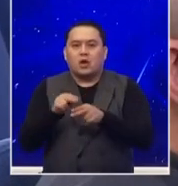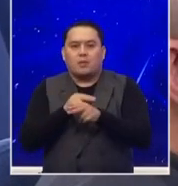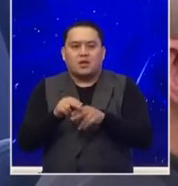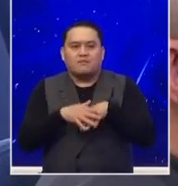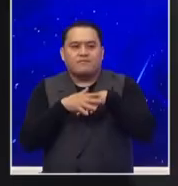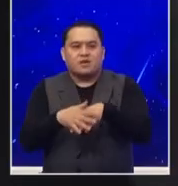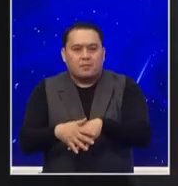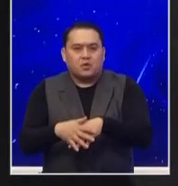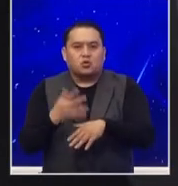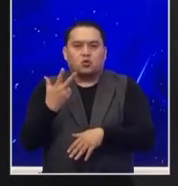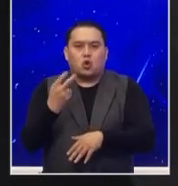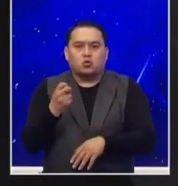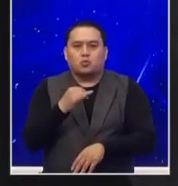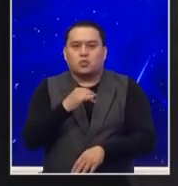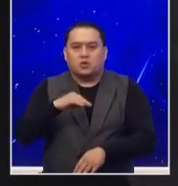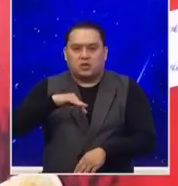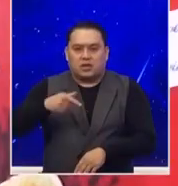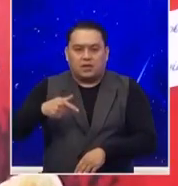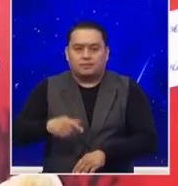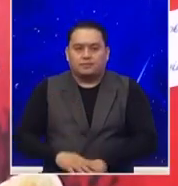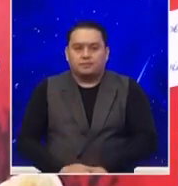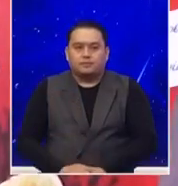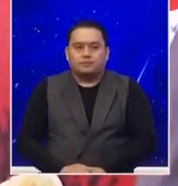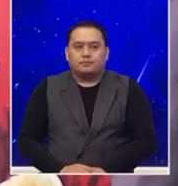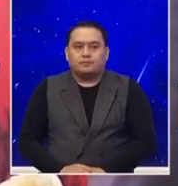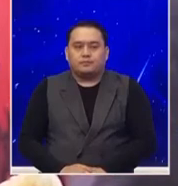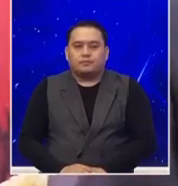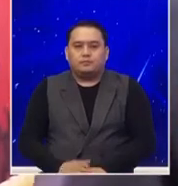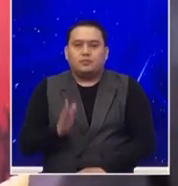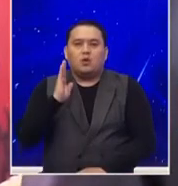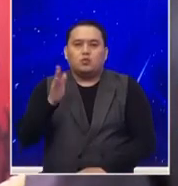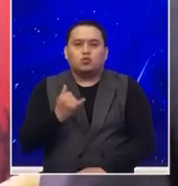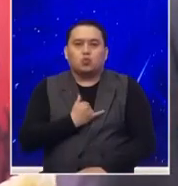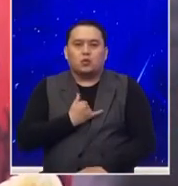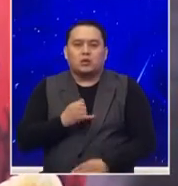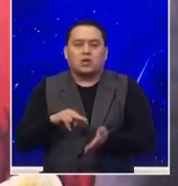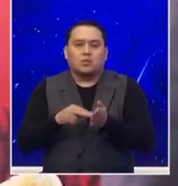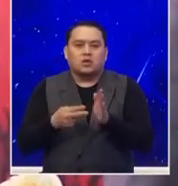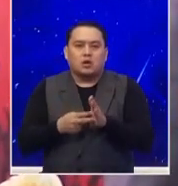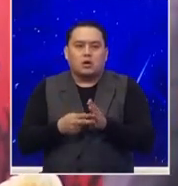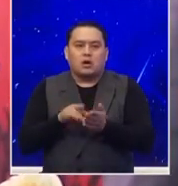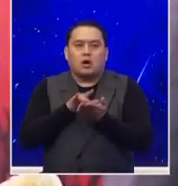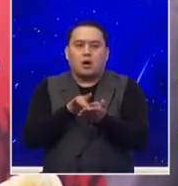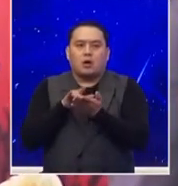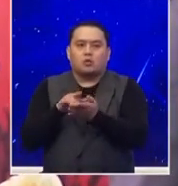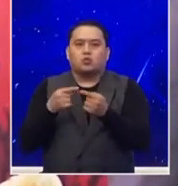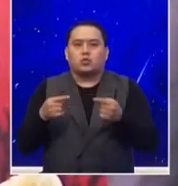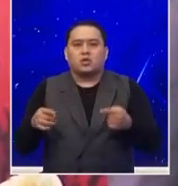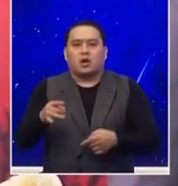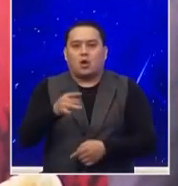было выделено порядка 300 миллионов тенге. В будущее у нас запланированы гастроли в другие